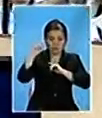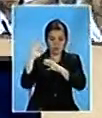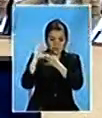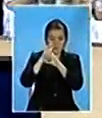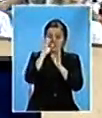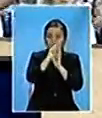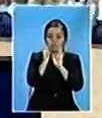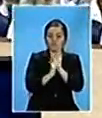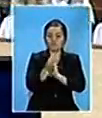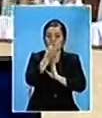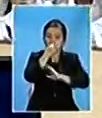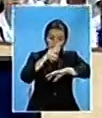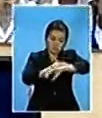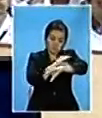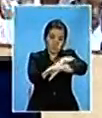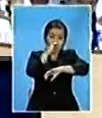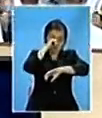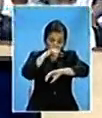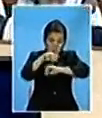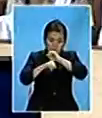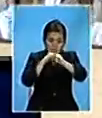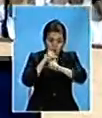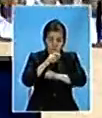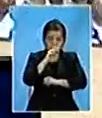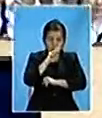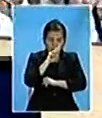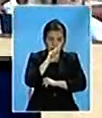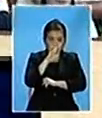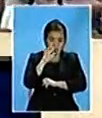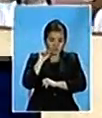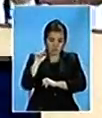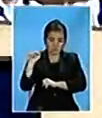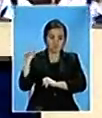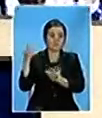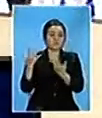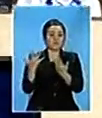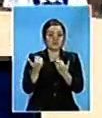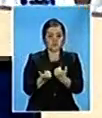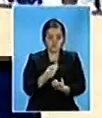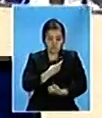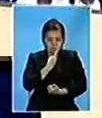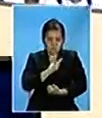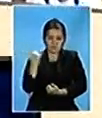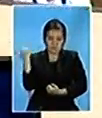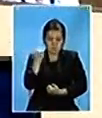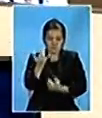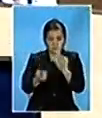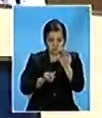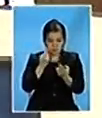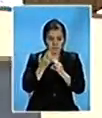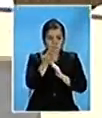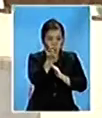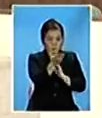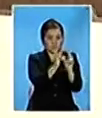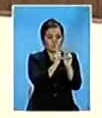วิชาชีพแพทย์แผนไทยพ.ศ.ในวาระที่2วุฒิสภายินดีต้อนรับนะครับกับเชิญกรรมาธิ